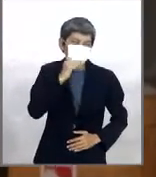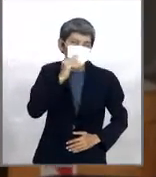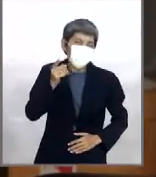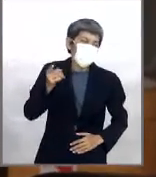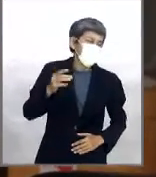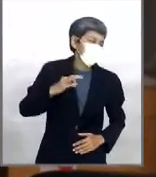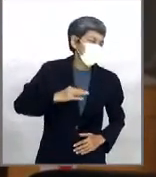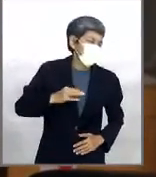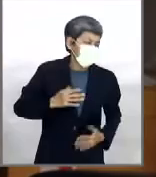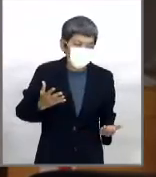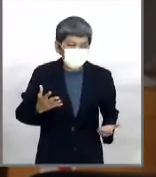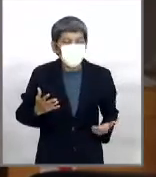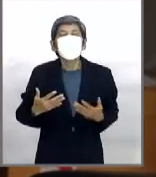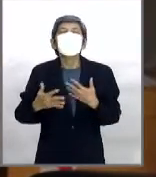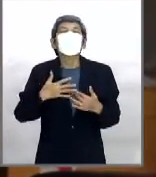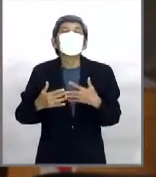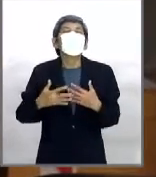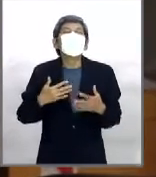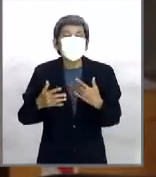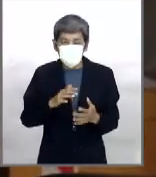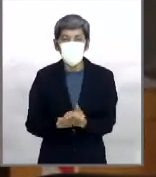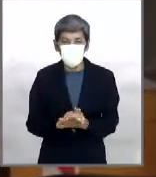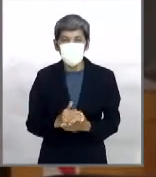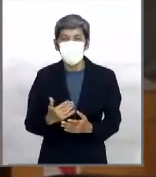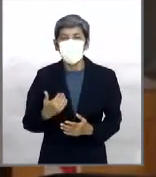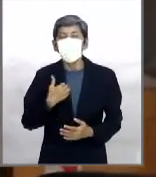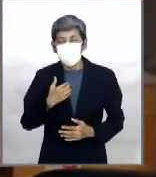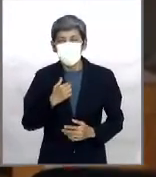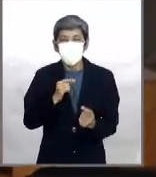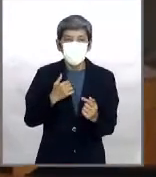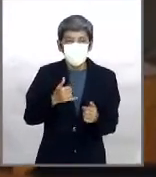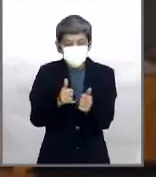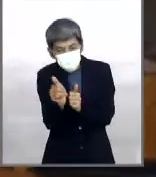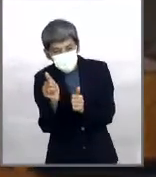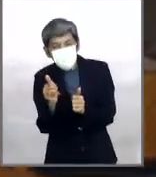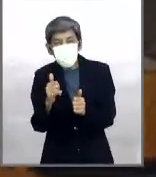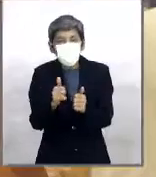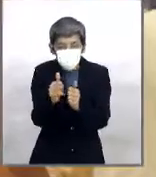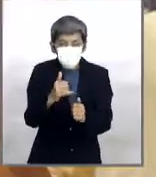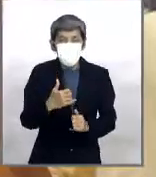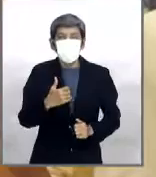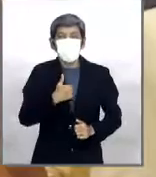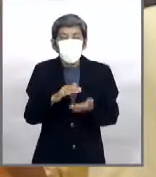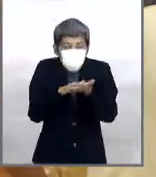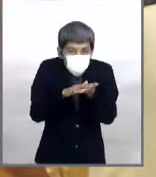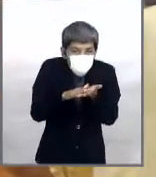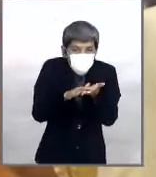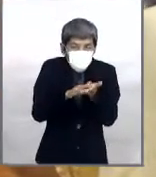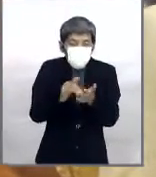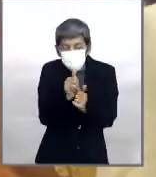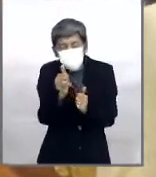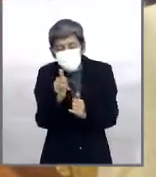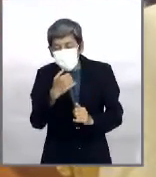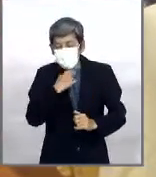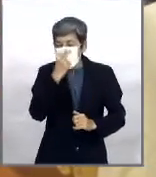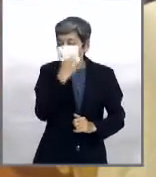าอย่างที่เราไม่ชอบหน้าหนักแล้วไม่รู้สึกว่าเฮ้ยไม่เป็นไรครับนะแล้วก็มีหลายครั้งที่เดินชนกับคนทั่วไปเนา ะ ผมจะรีบขอโทษก่อนนึกออกป่ะเ